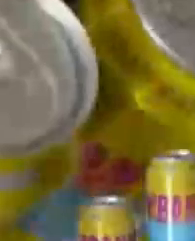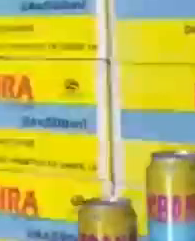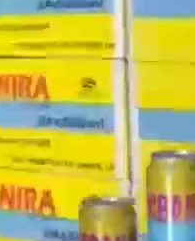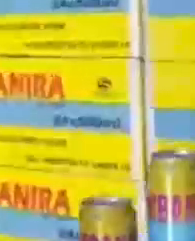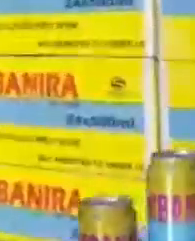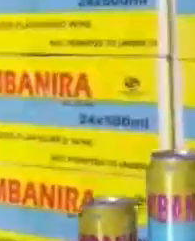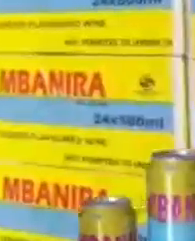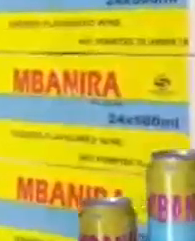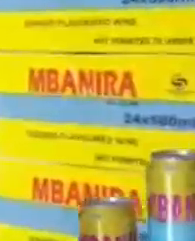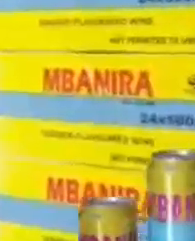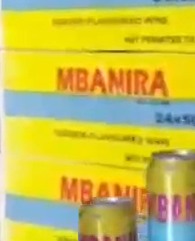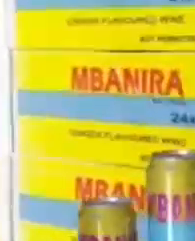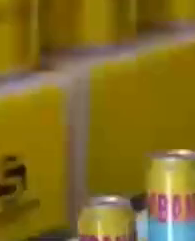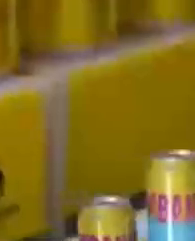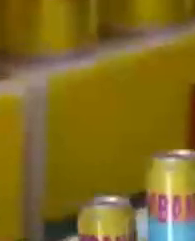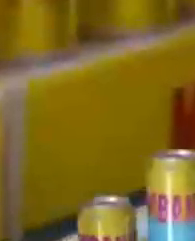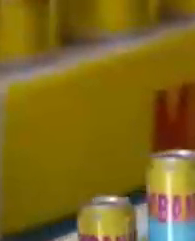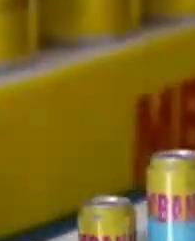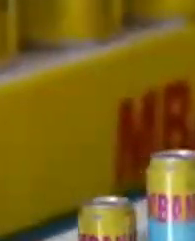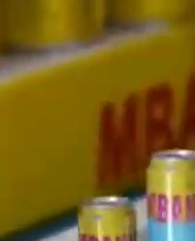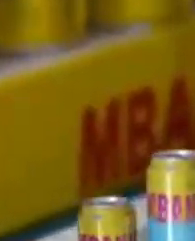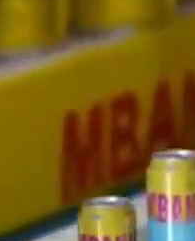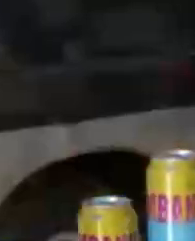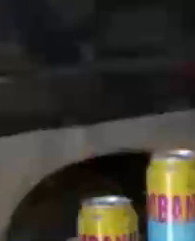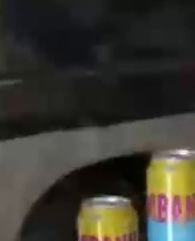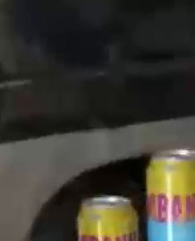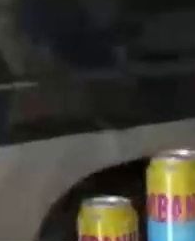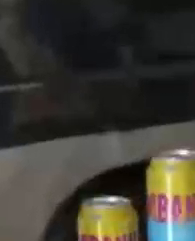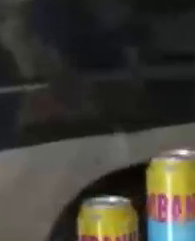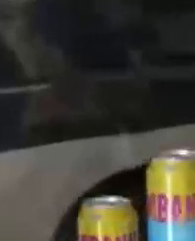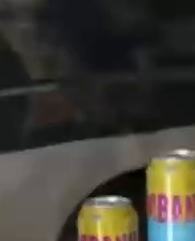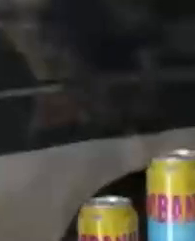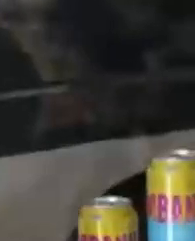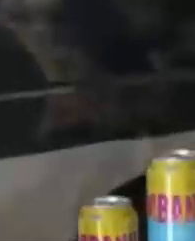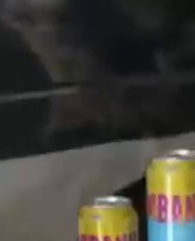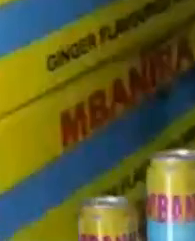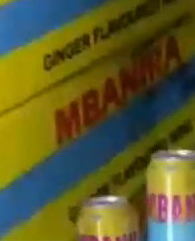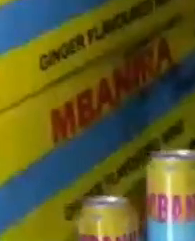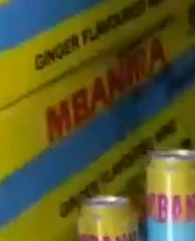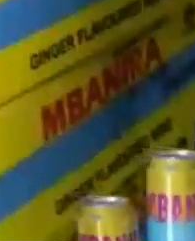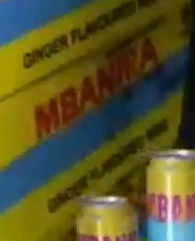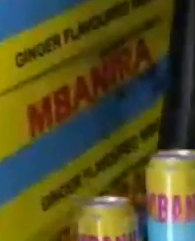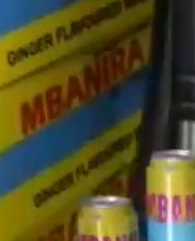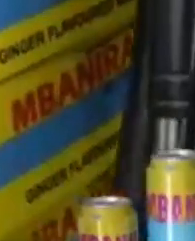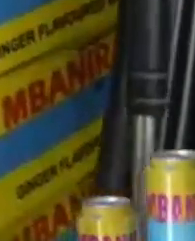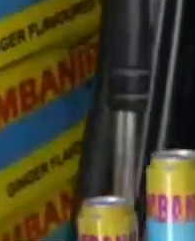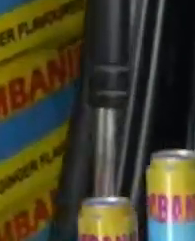yiyubashye kurangura ni ku ruganda ku Ruyenzi muri Kamonyi ariko twanayikugerezaho wifuza telefone ni